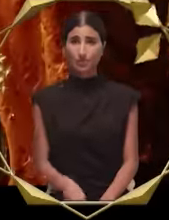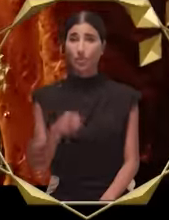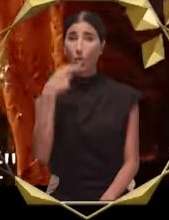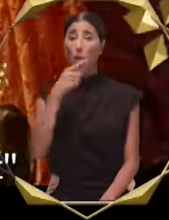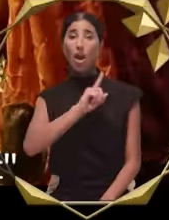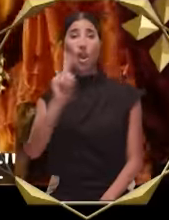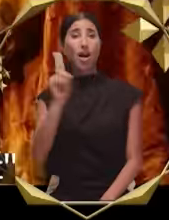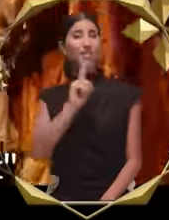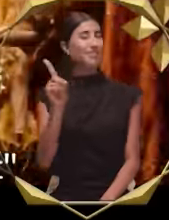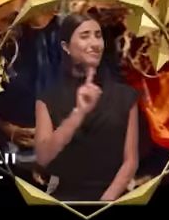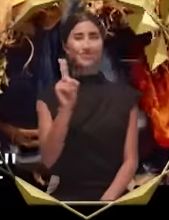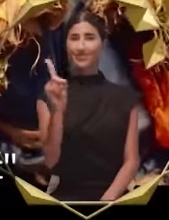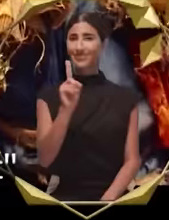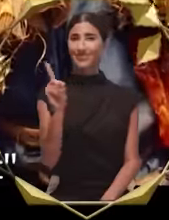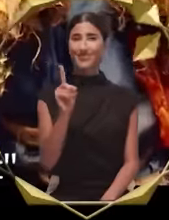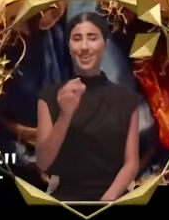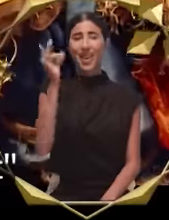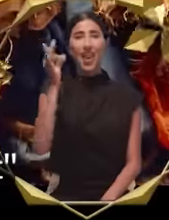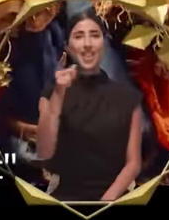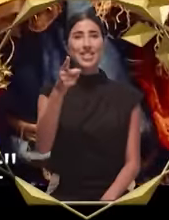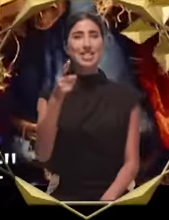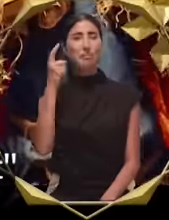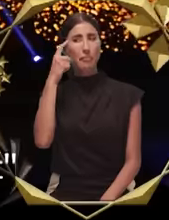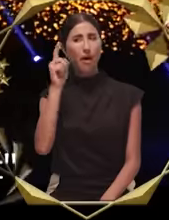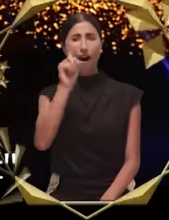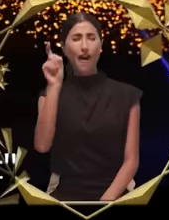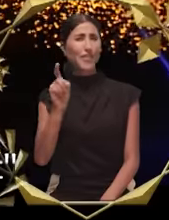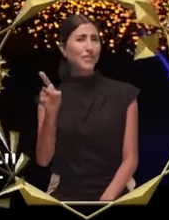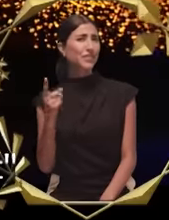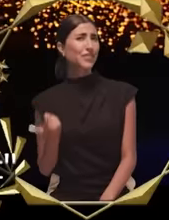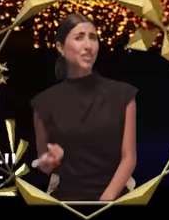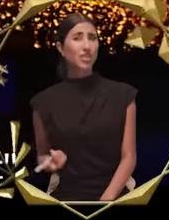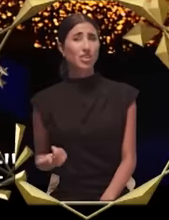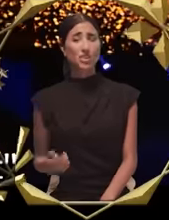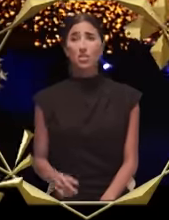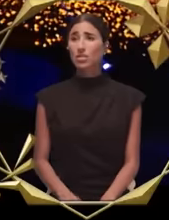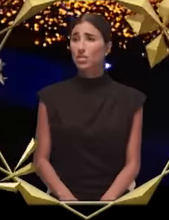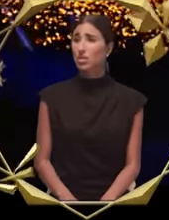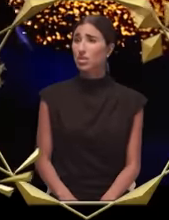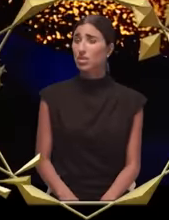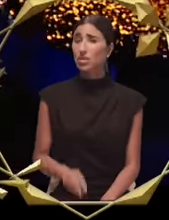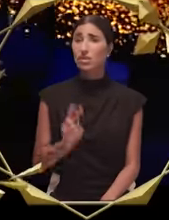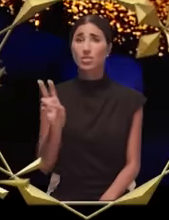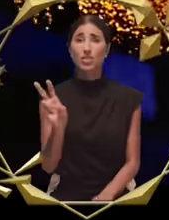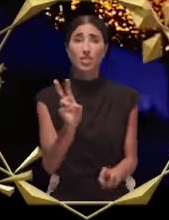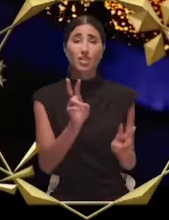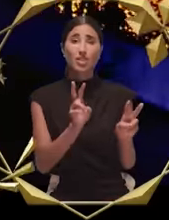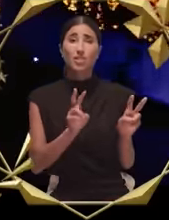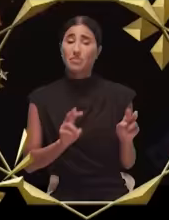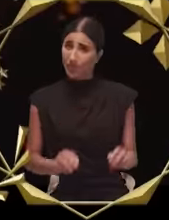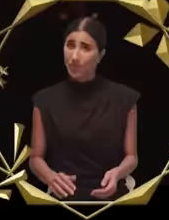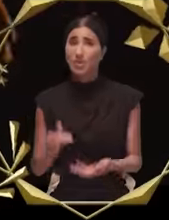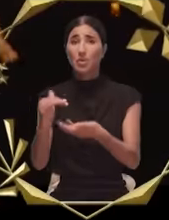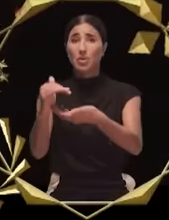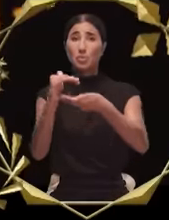مستحيلك تم تأمل خائن اسمه لكن في دليلك